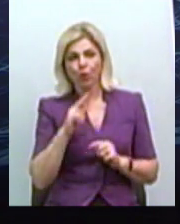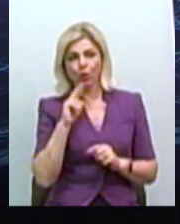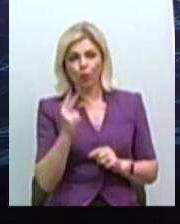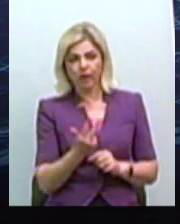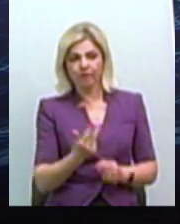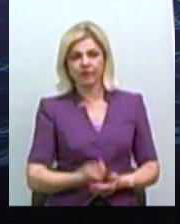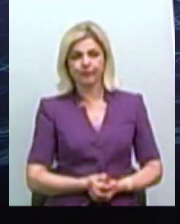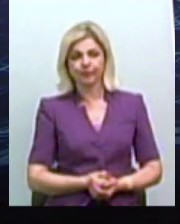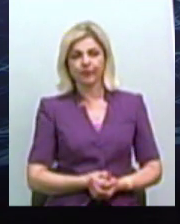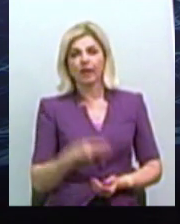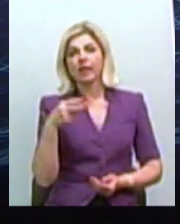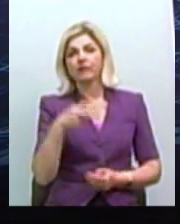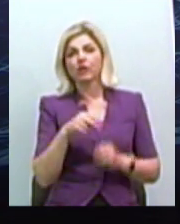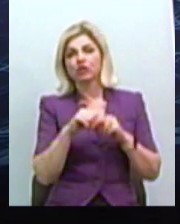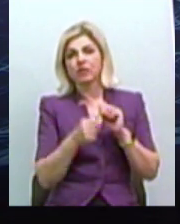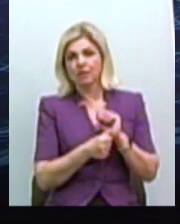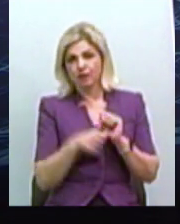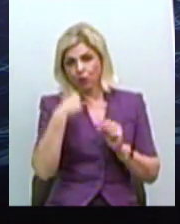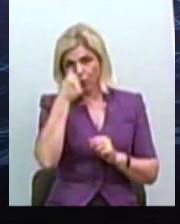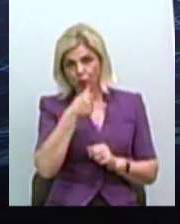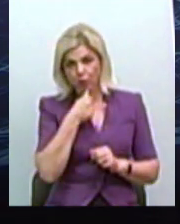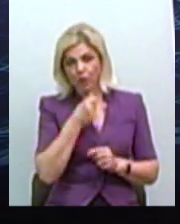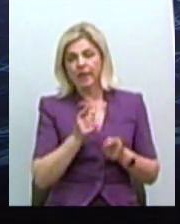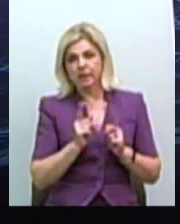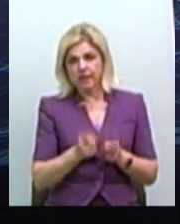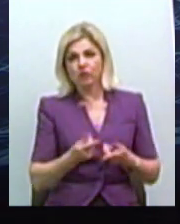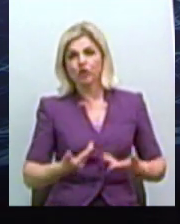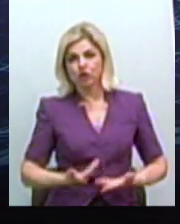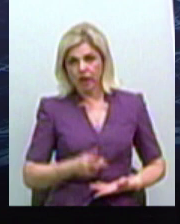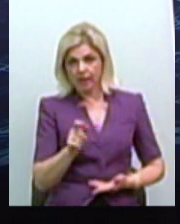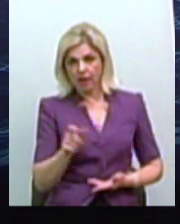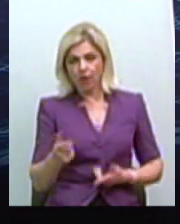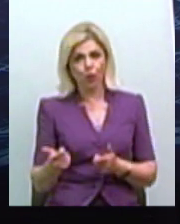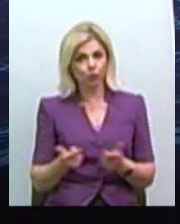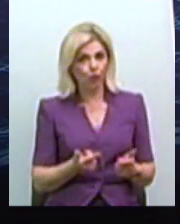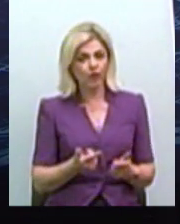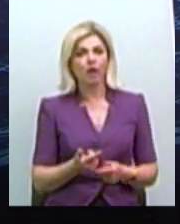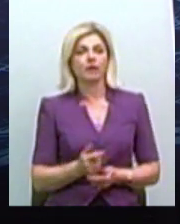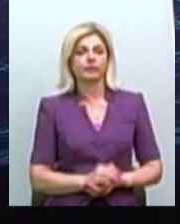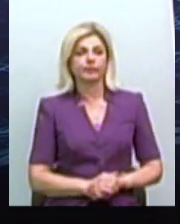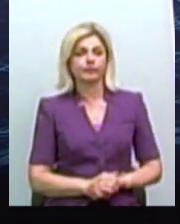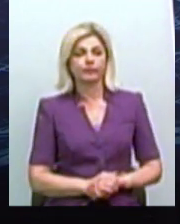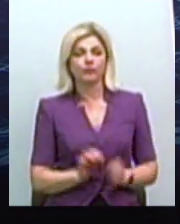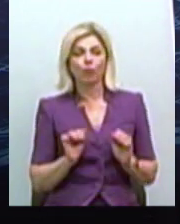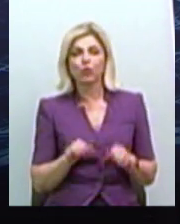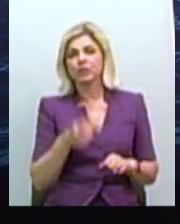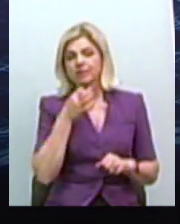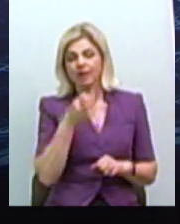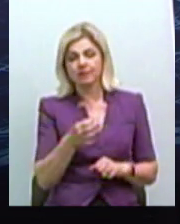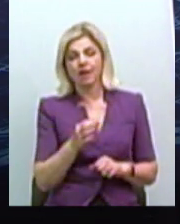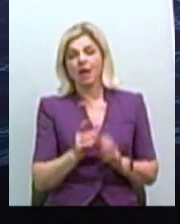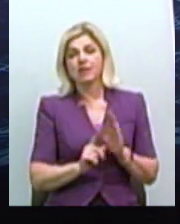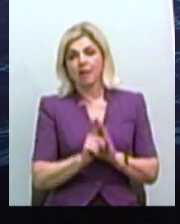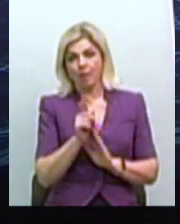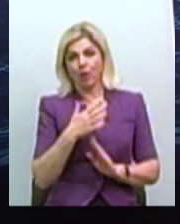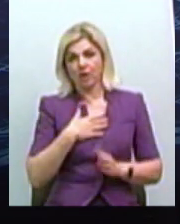з 2016 року, дійсно жителі готові. Більше того, можна сказати, по запуску нашого